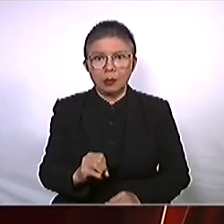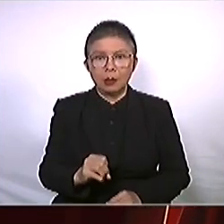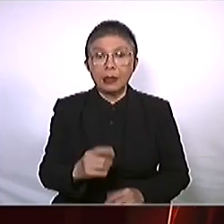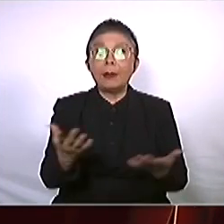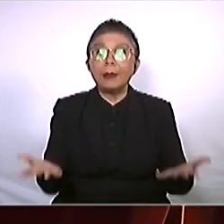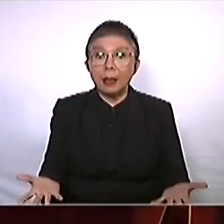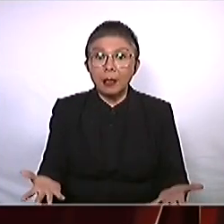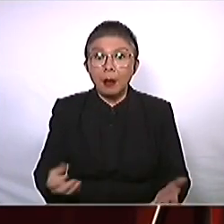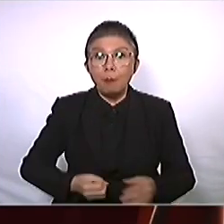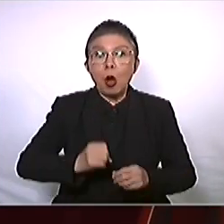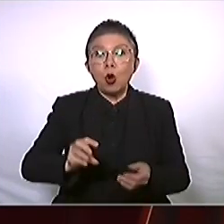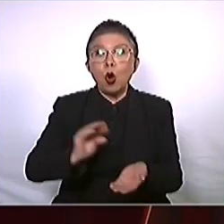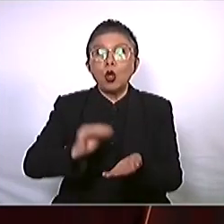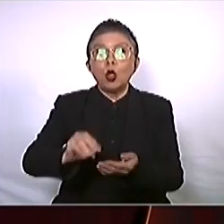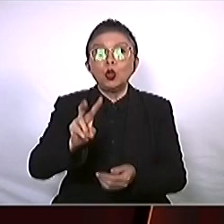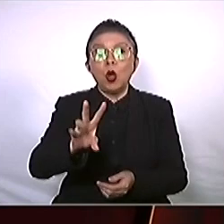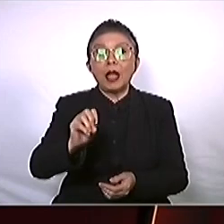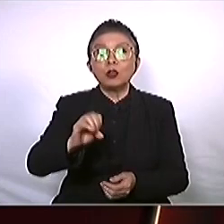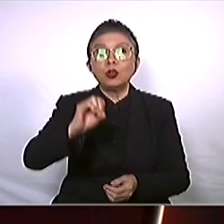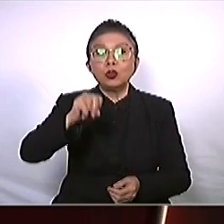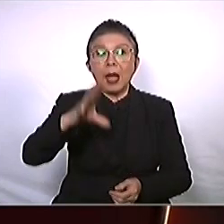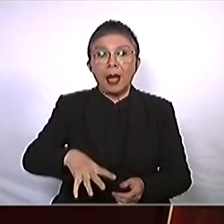Pengen modal 200 juta,